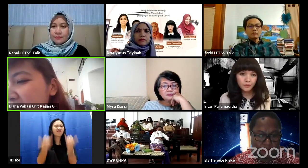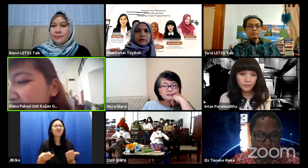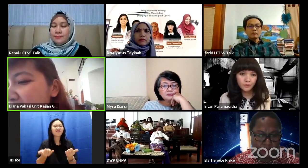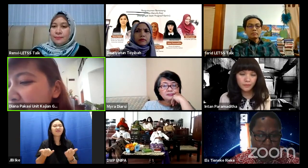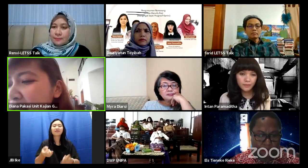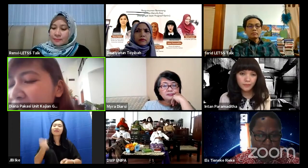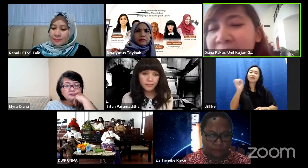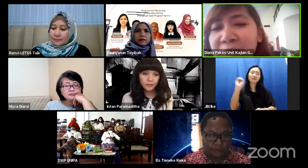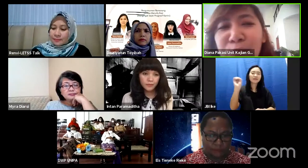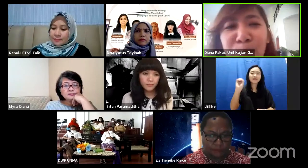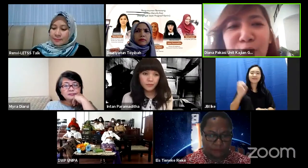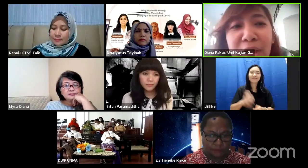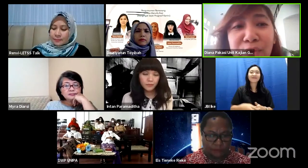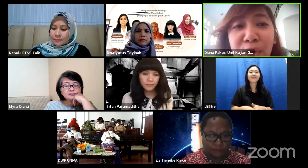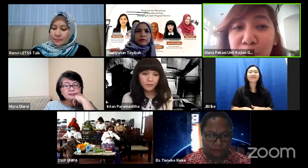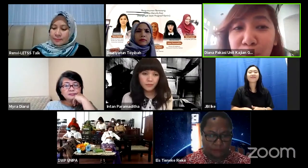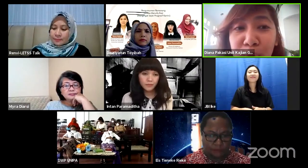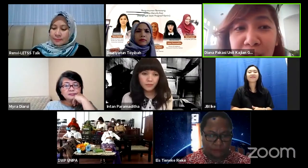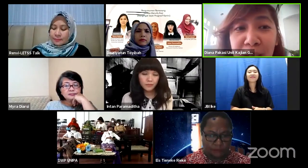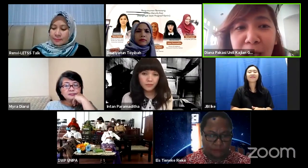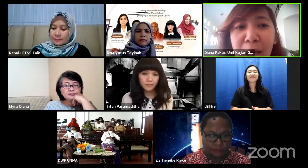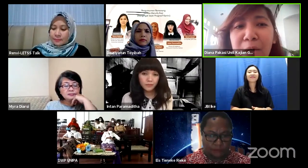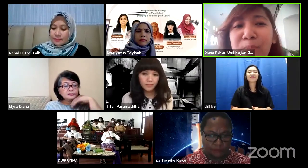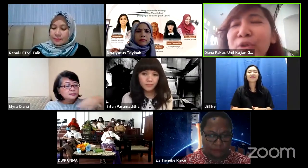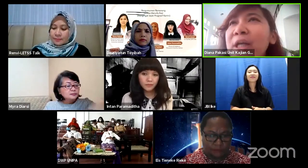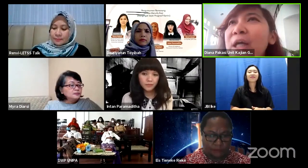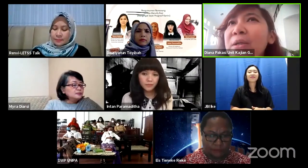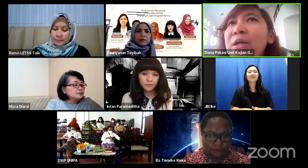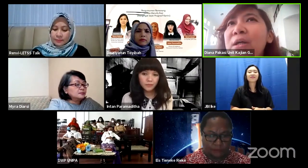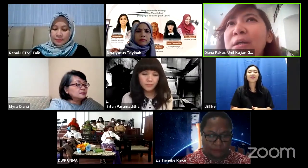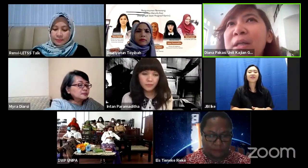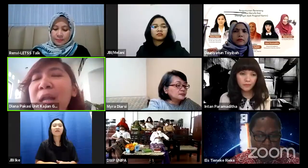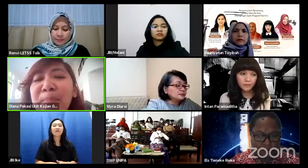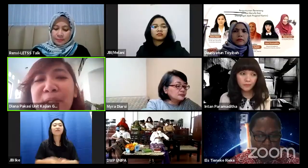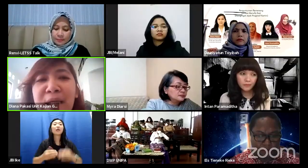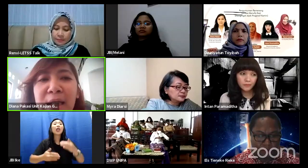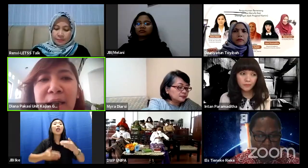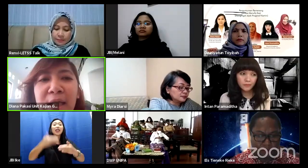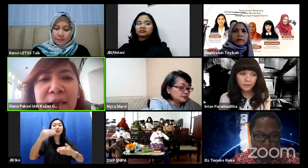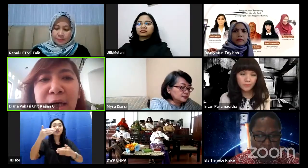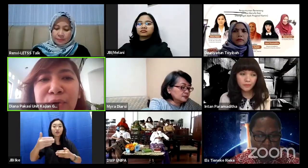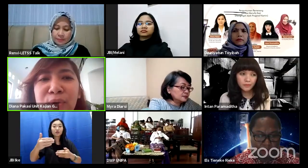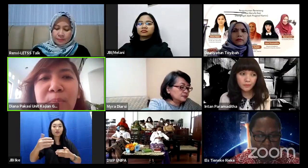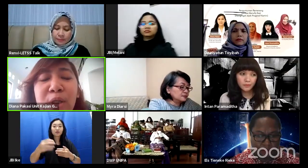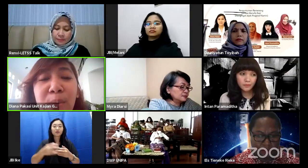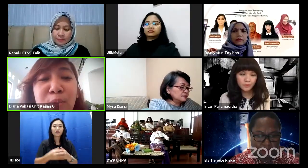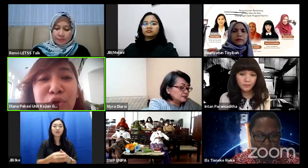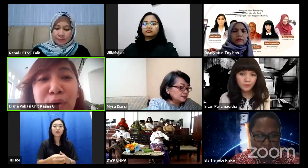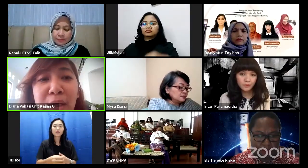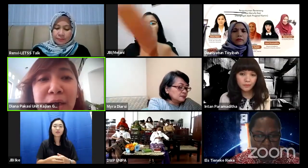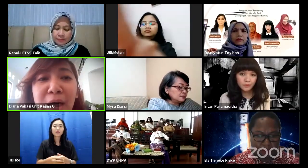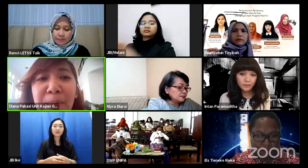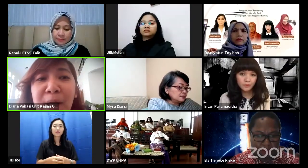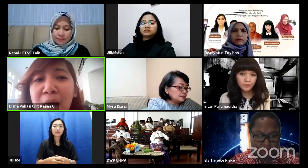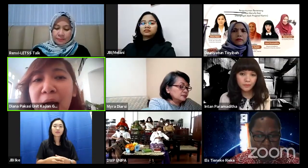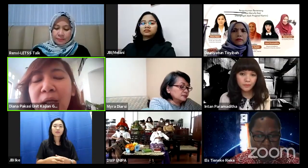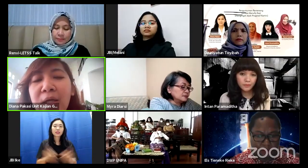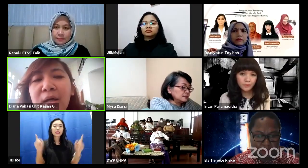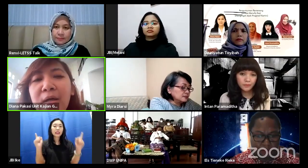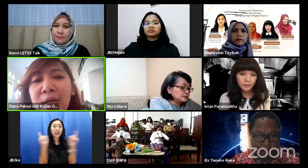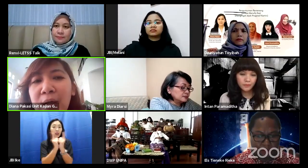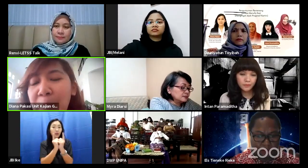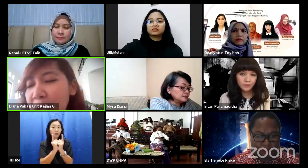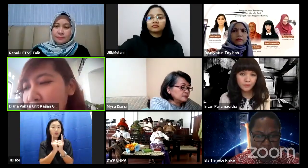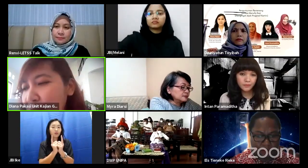gender. Nah, dari situ kemudian juga bergulir ya. Kemudian dalam perjalanannya juga bertemu juga dengan para